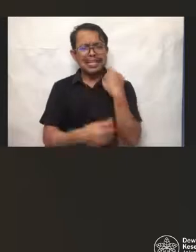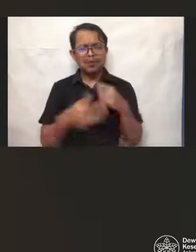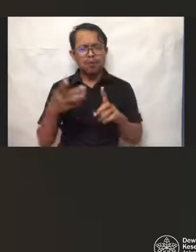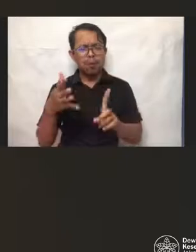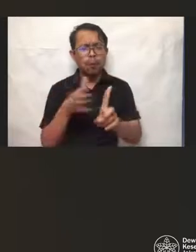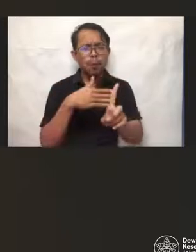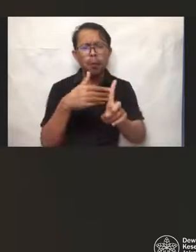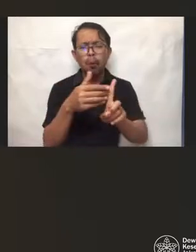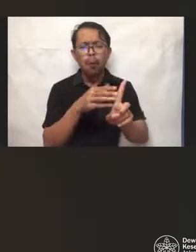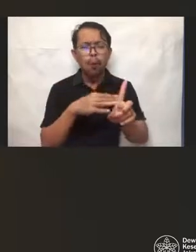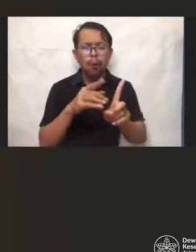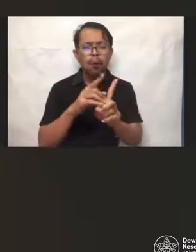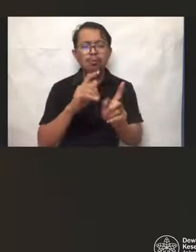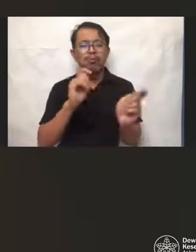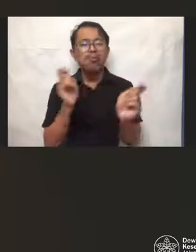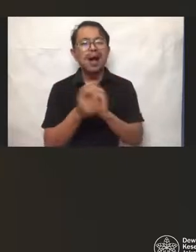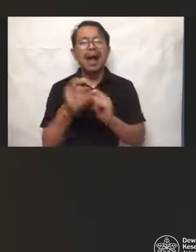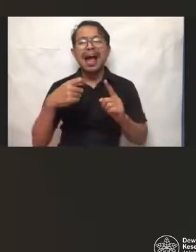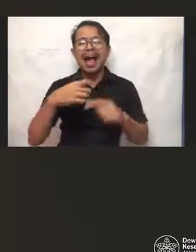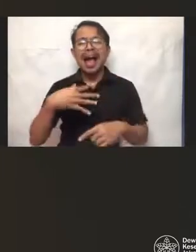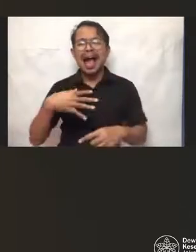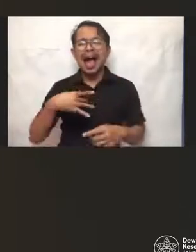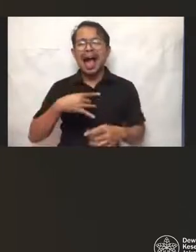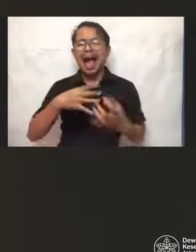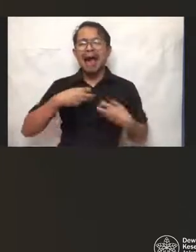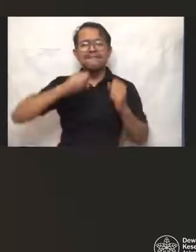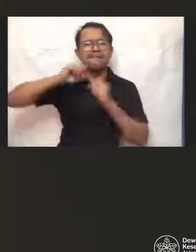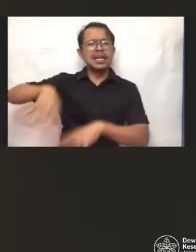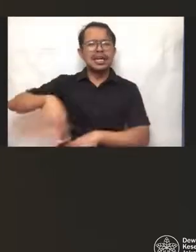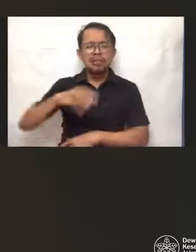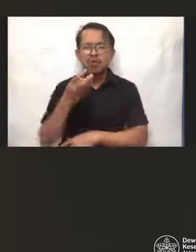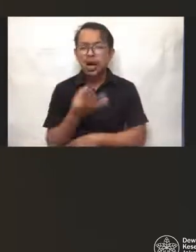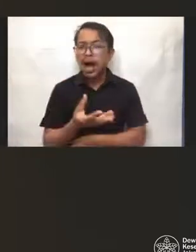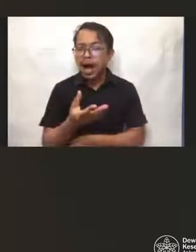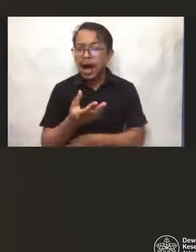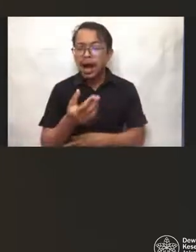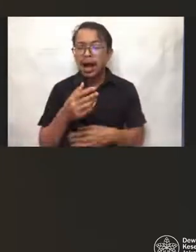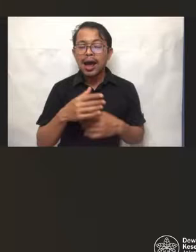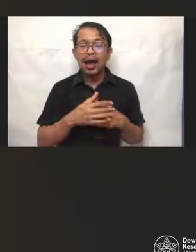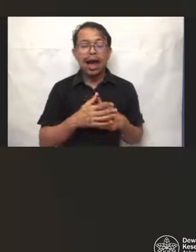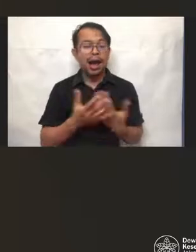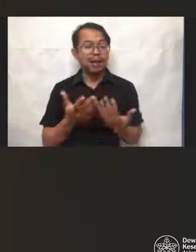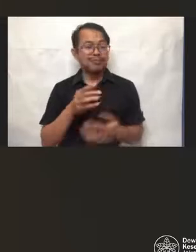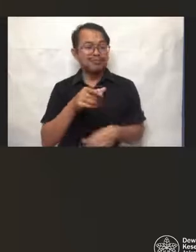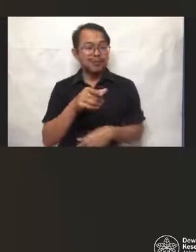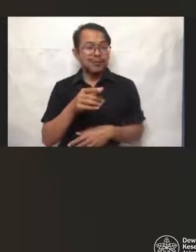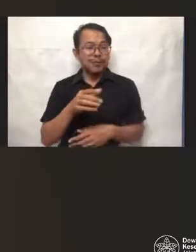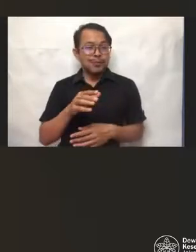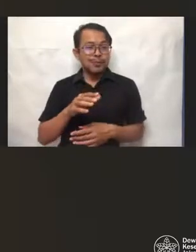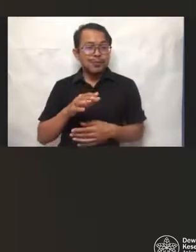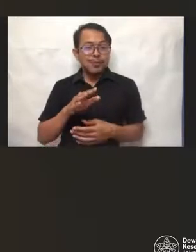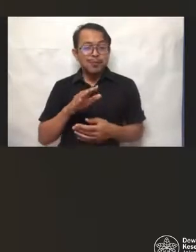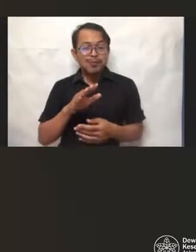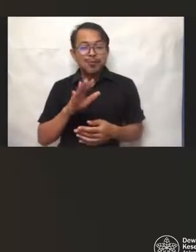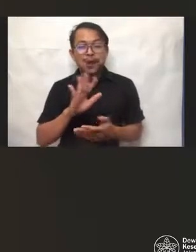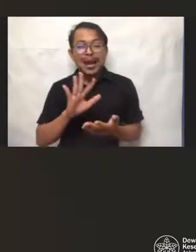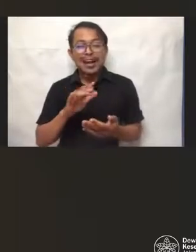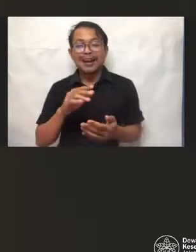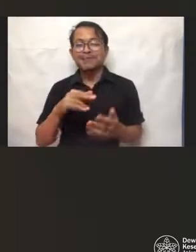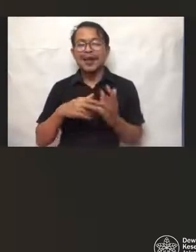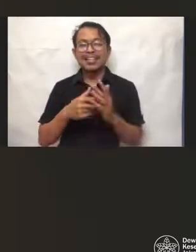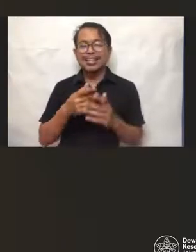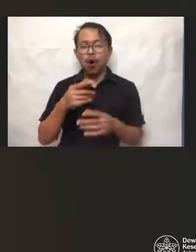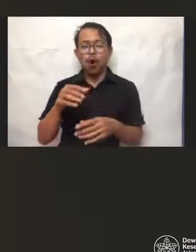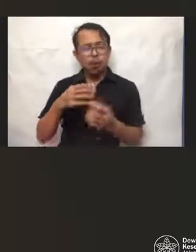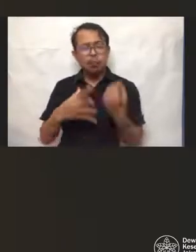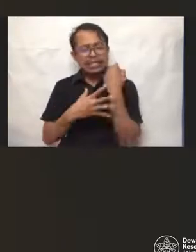seseorang itu kepada kekafiran. Karena itu hati-hati ya, bukan berarti kita membenci orang miskin, tetapi bagaimana orang